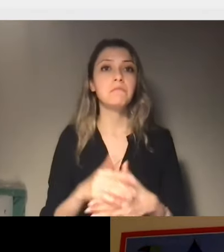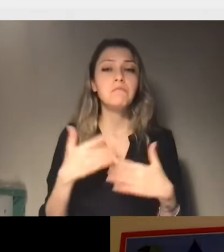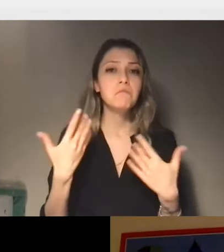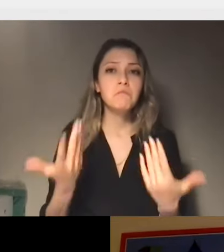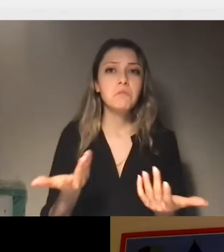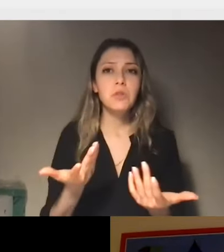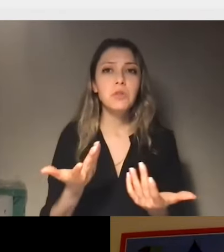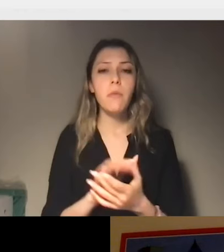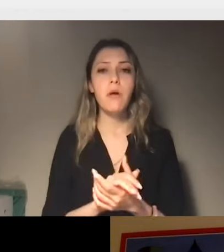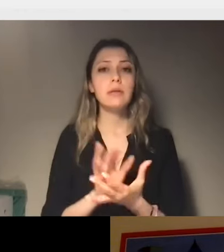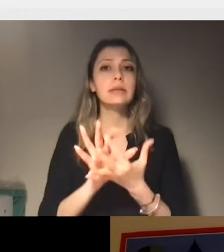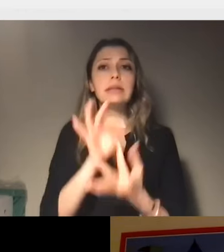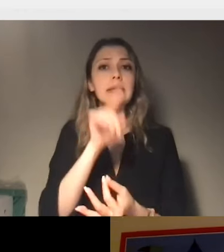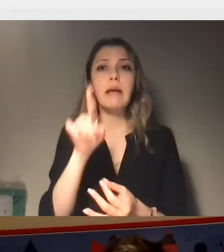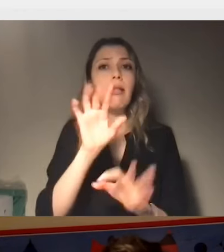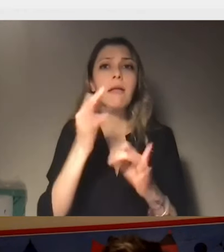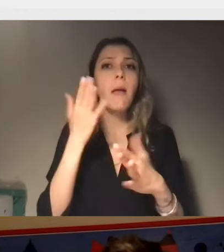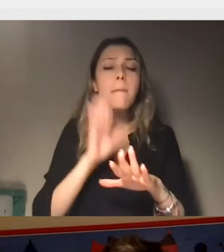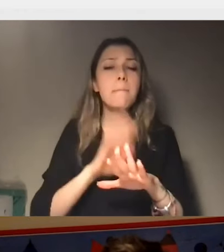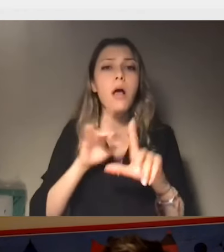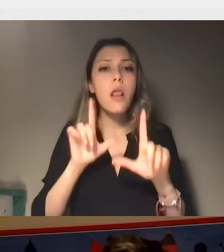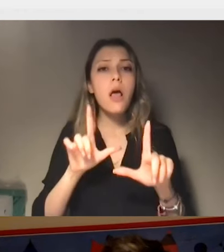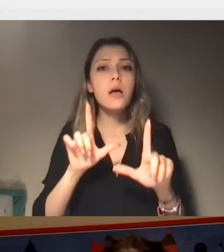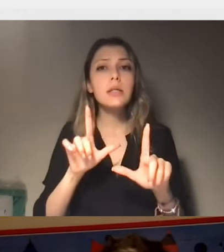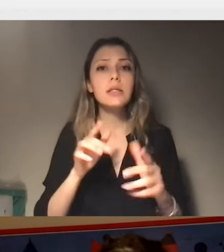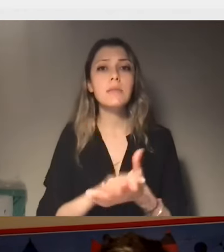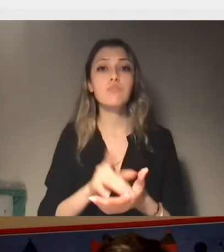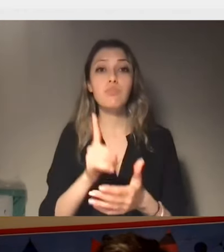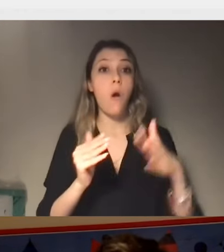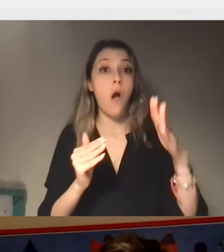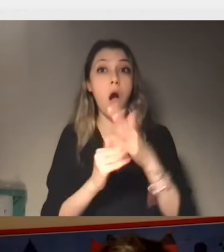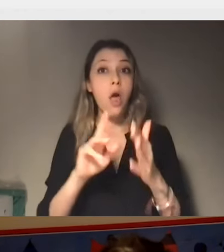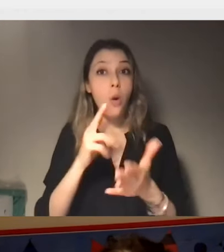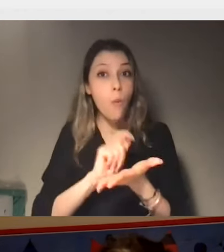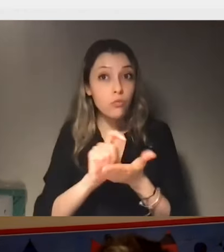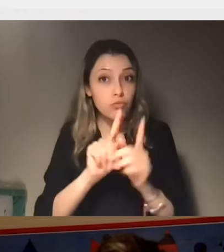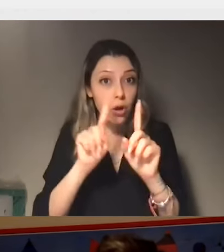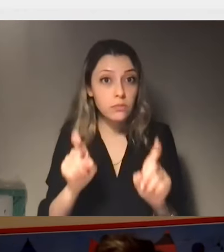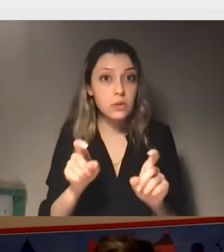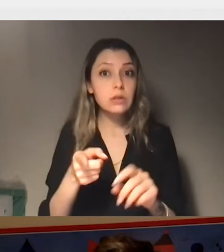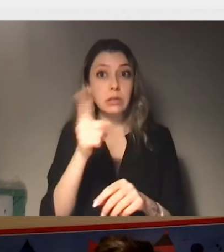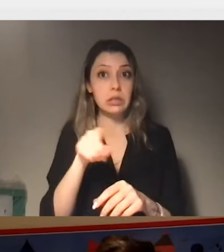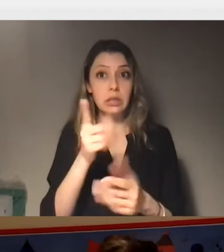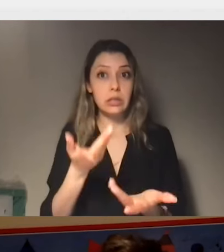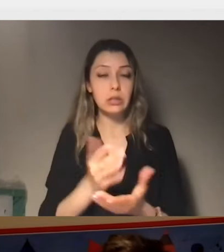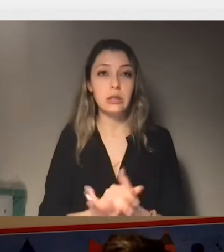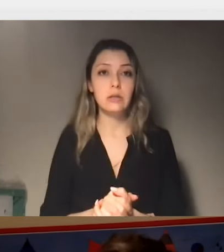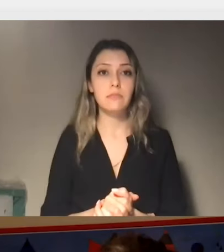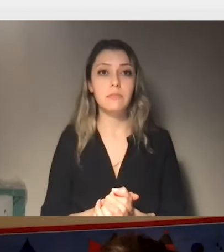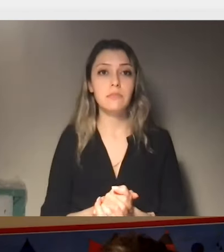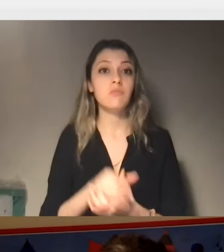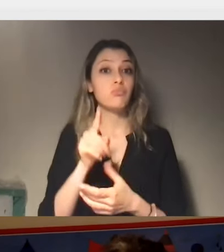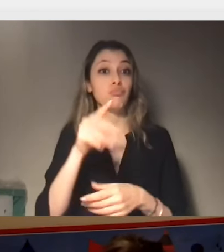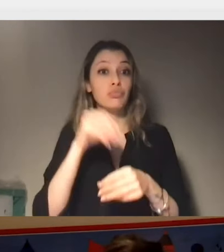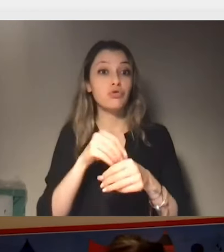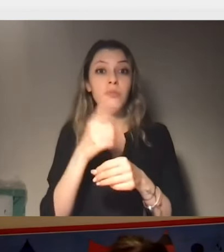şimdi ne yapmalı? Siz ne yapıyorsunuz? Bu midterm raporu yazacak mısınız örneğin YOP olarak? YOP olarak böyle bir çağrınız var